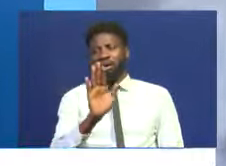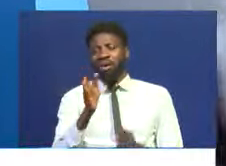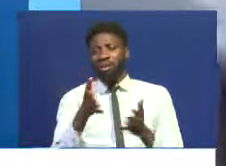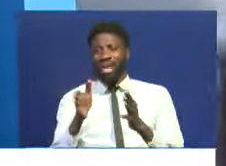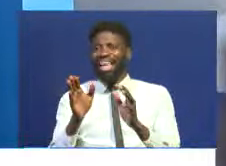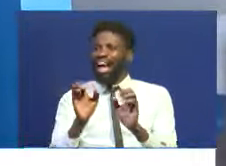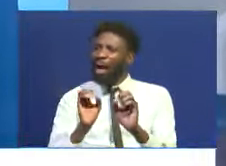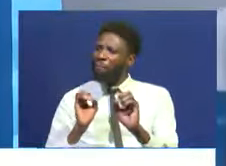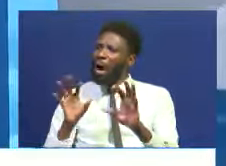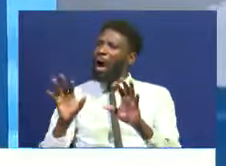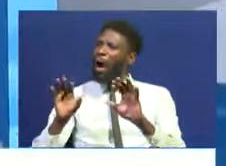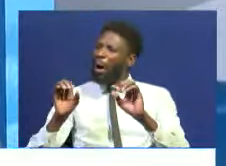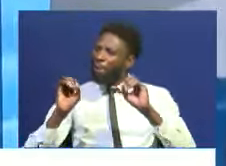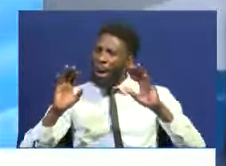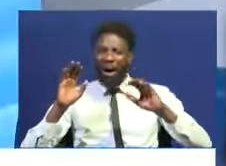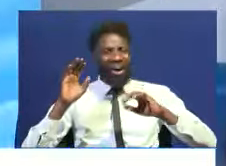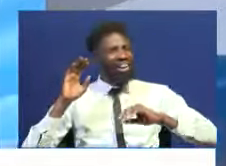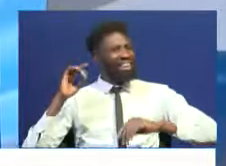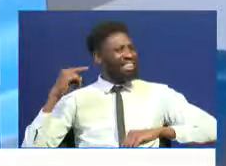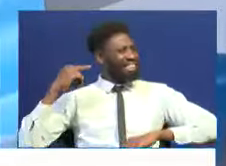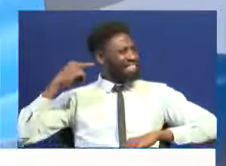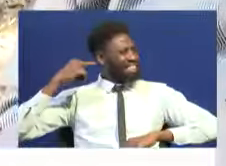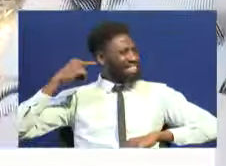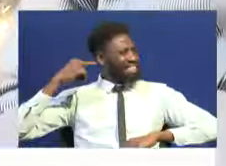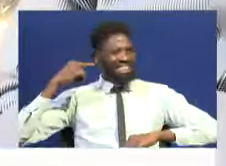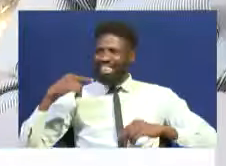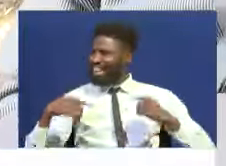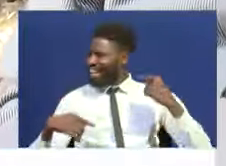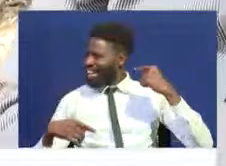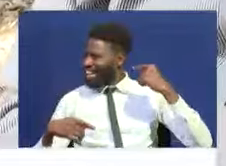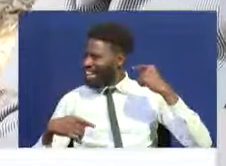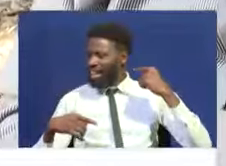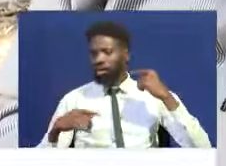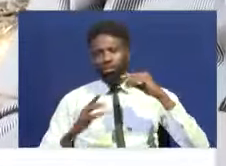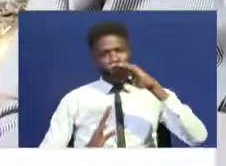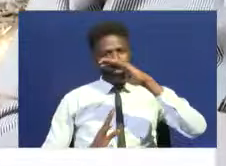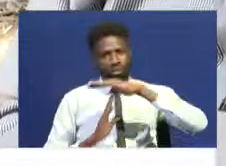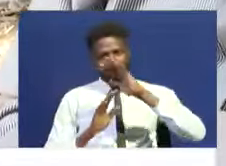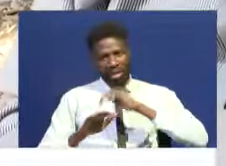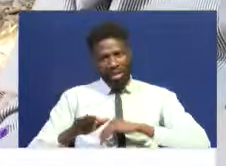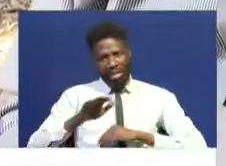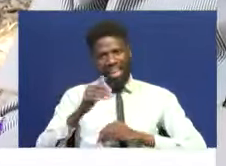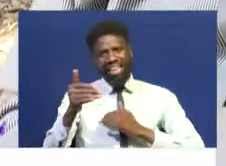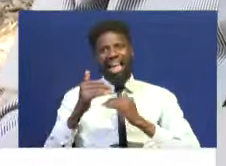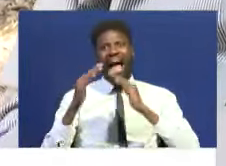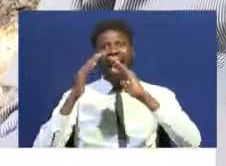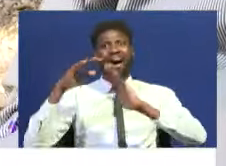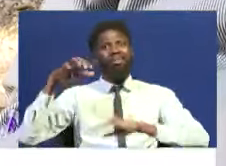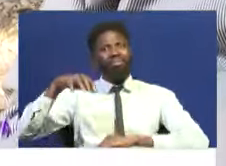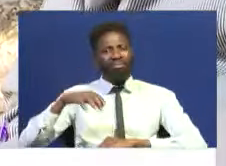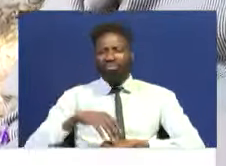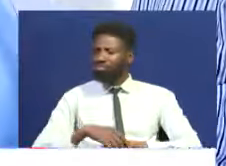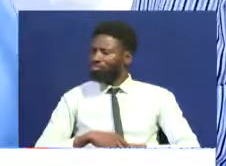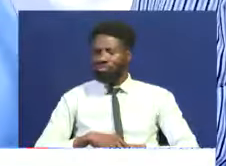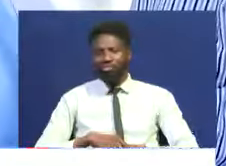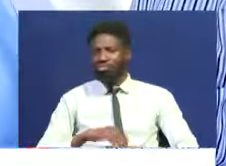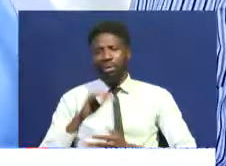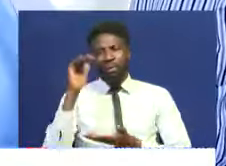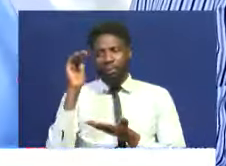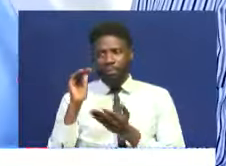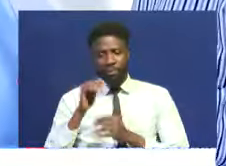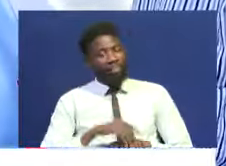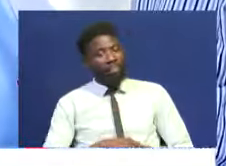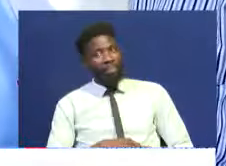kelele hususan katika vilabu vilivyoko karibu na maeneo ya makazi. Wakati huo, chama cha haki za utumbuizaji na filamu humu